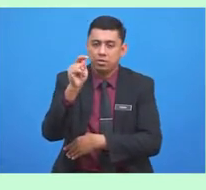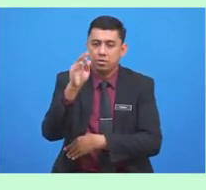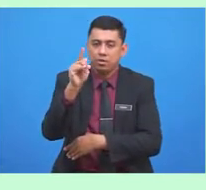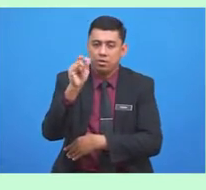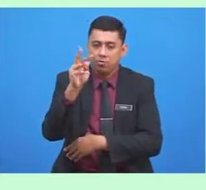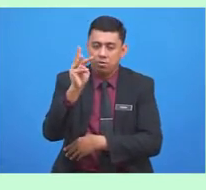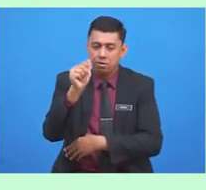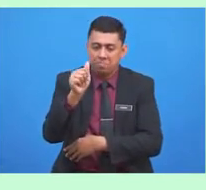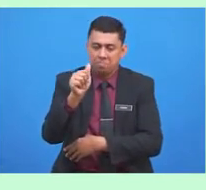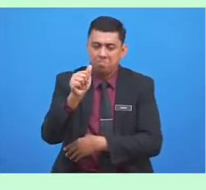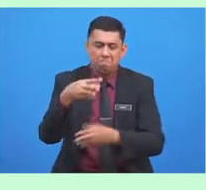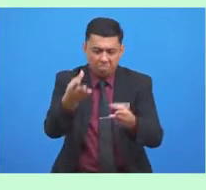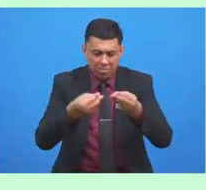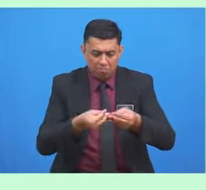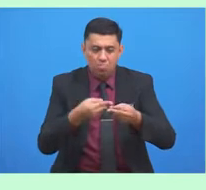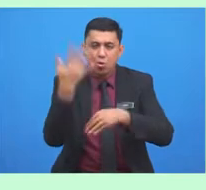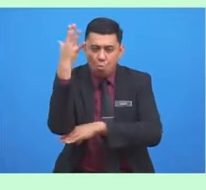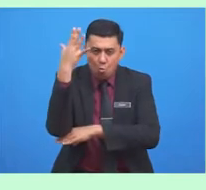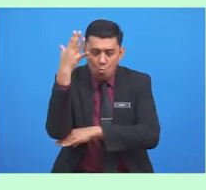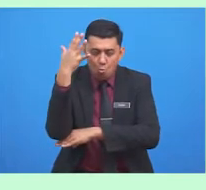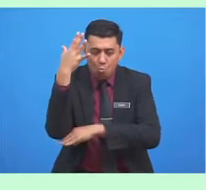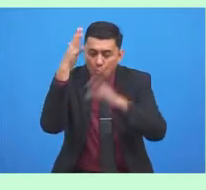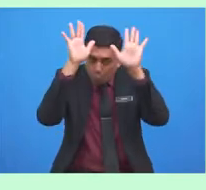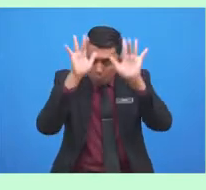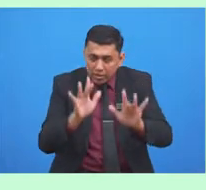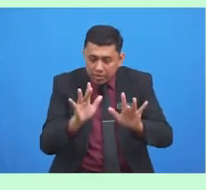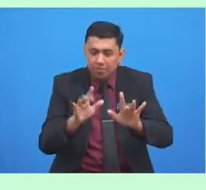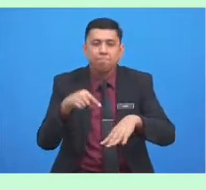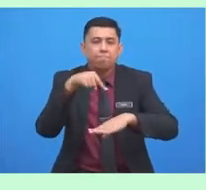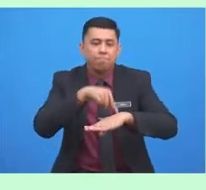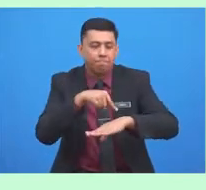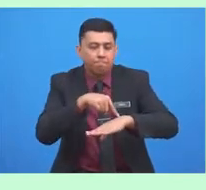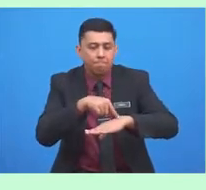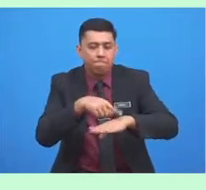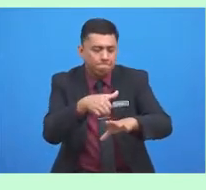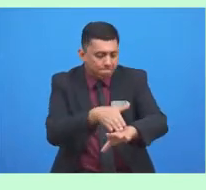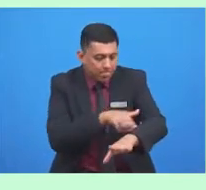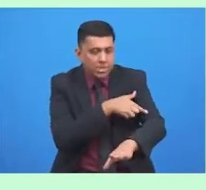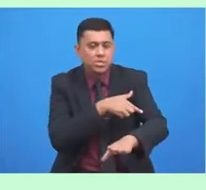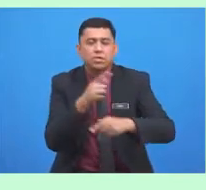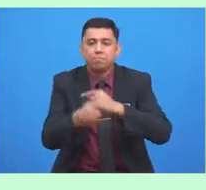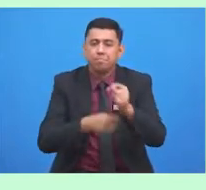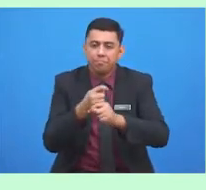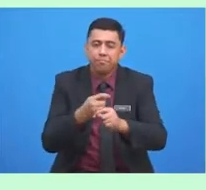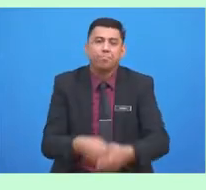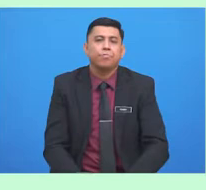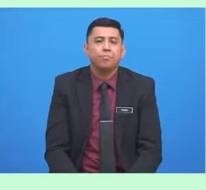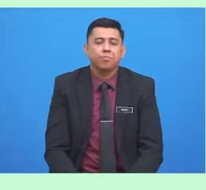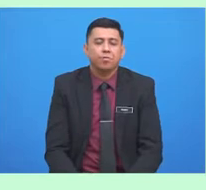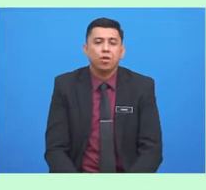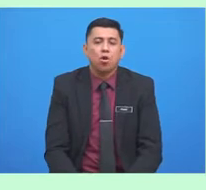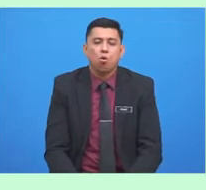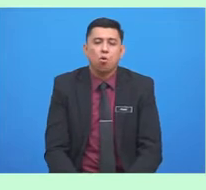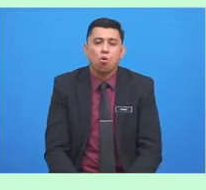hujan sepanjang tahun. Faktor kedua ialah kekerapan hujan. Hujan yang turun dalam keadaan renyai